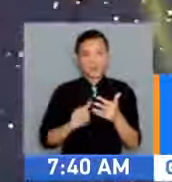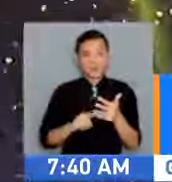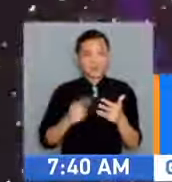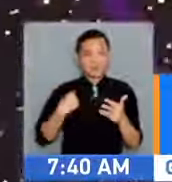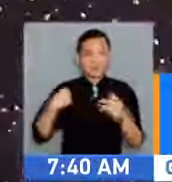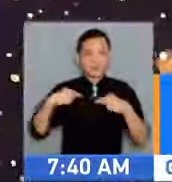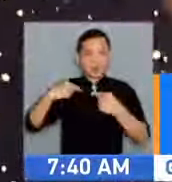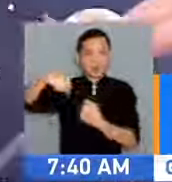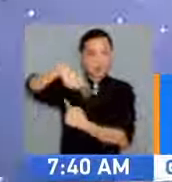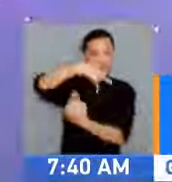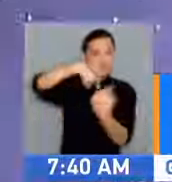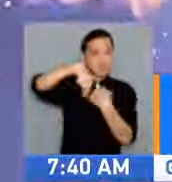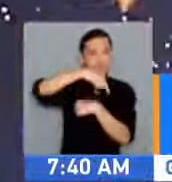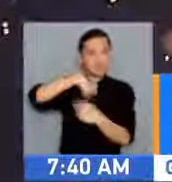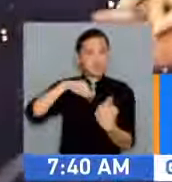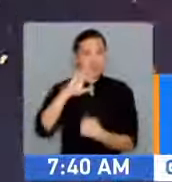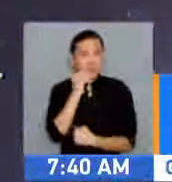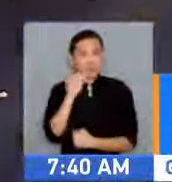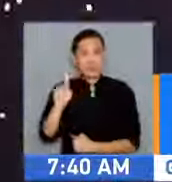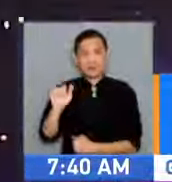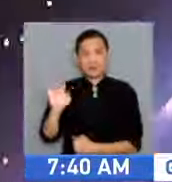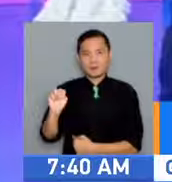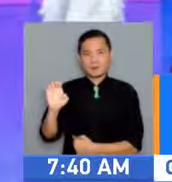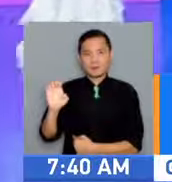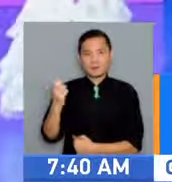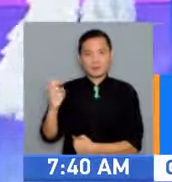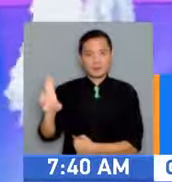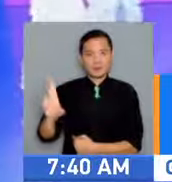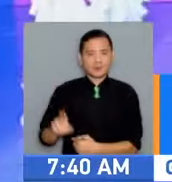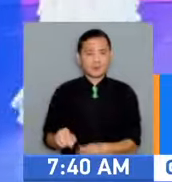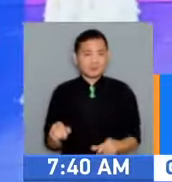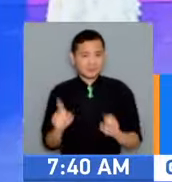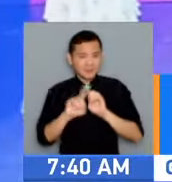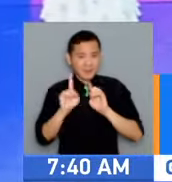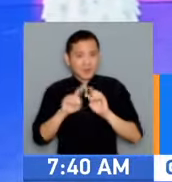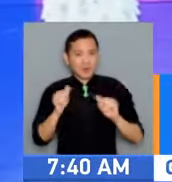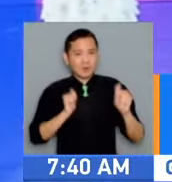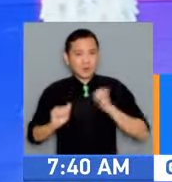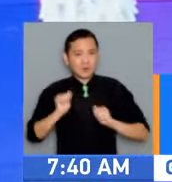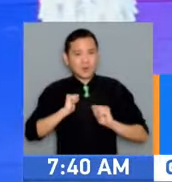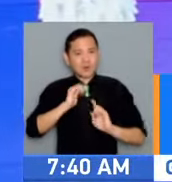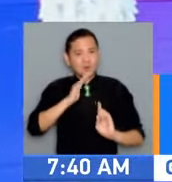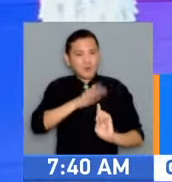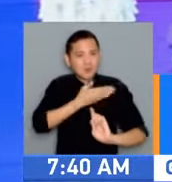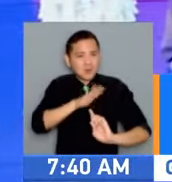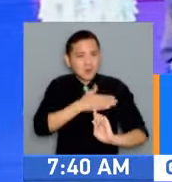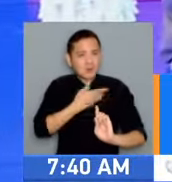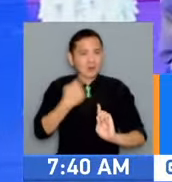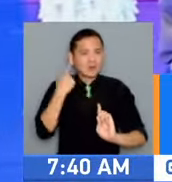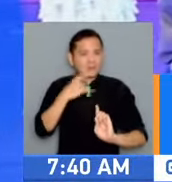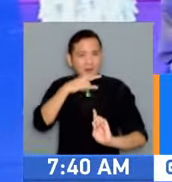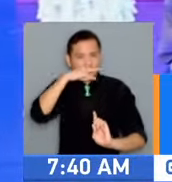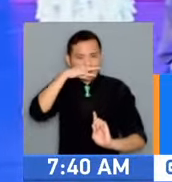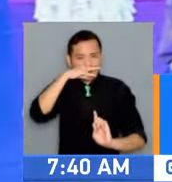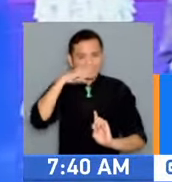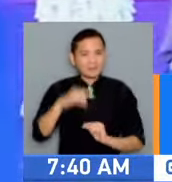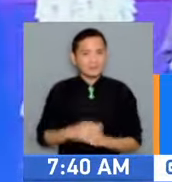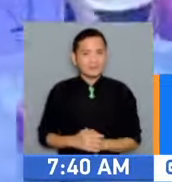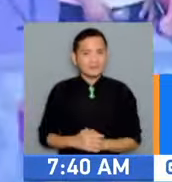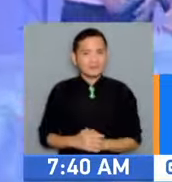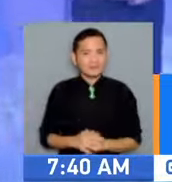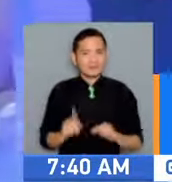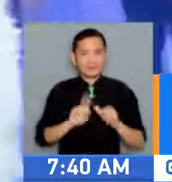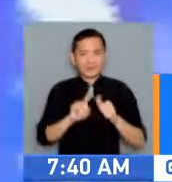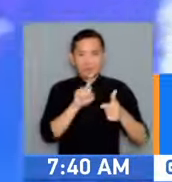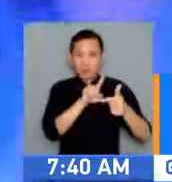Chu. Nakisaya rin ang Kapuso Stars sa karaoke segment. Tandem dyan, sina Sangre Pirena 2016 Glyza De